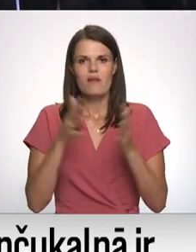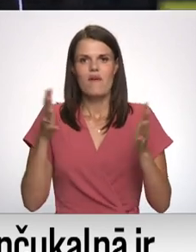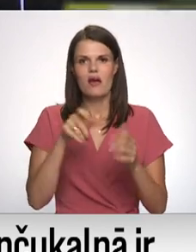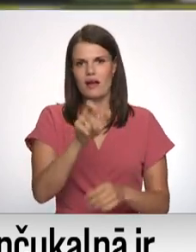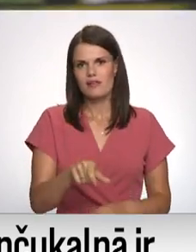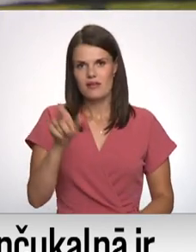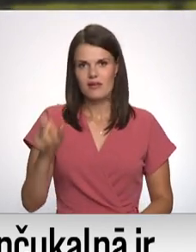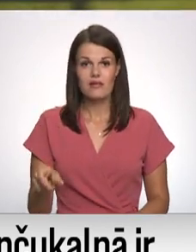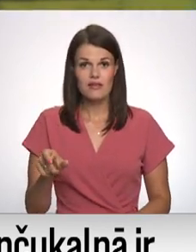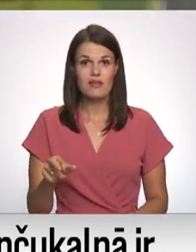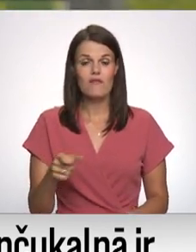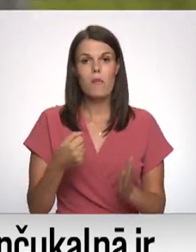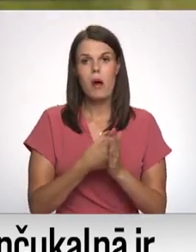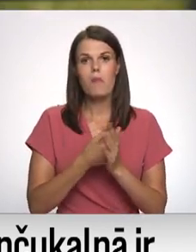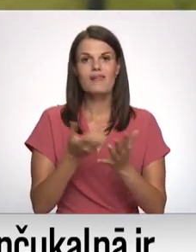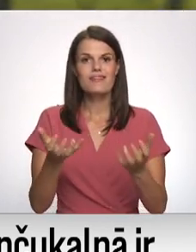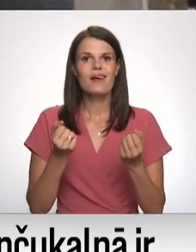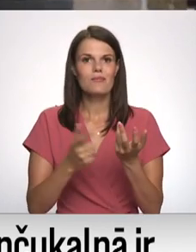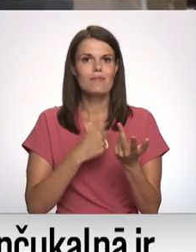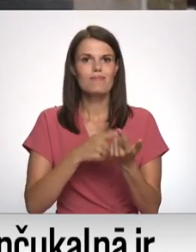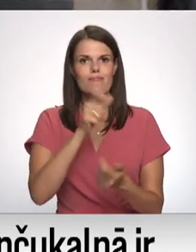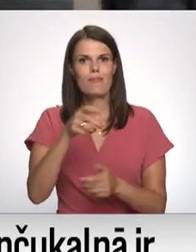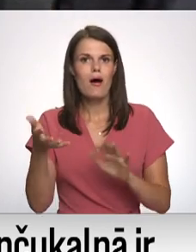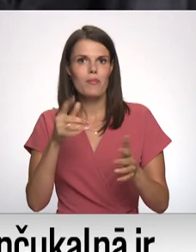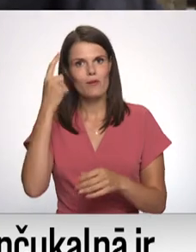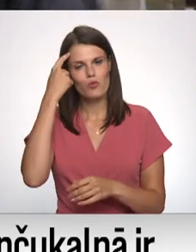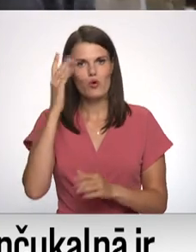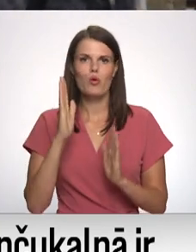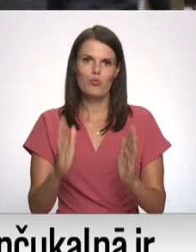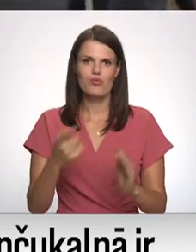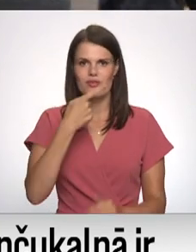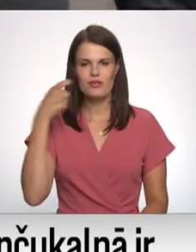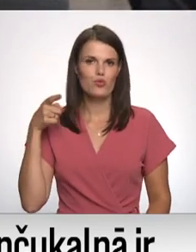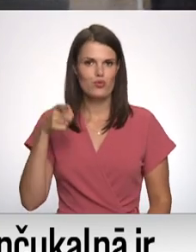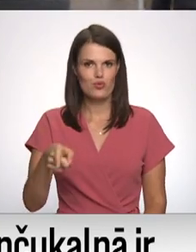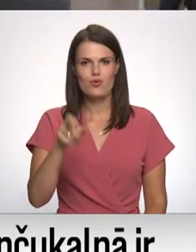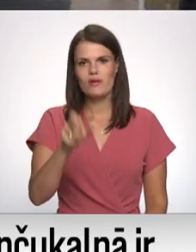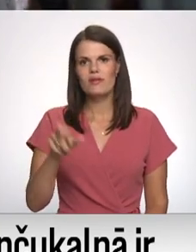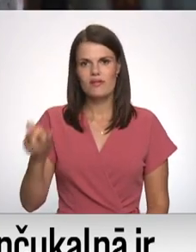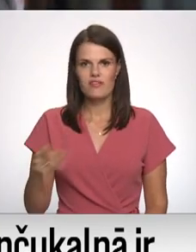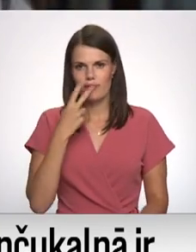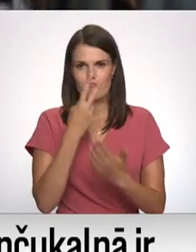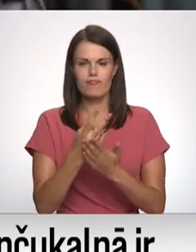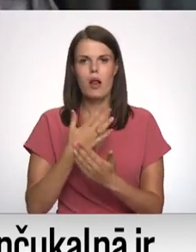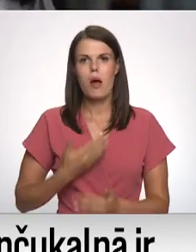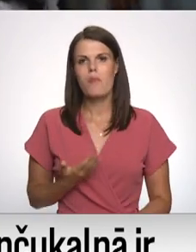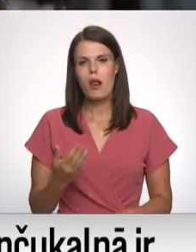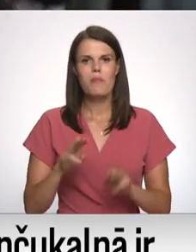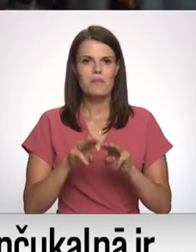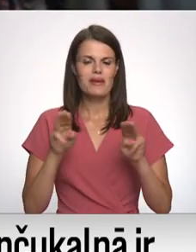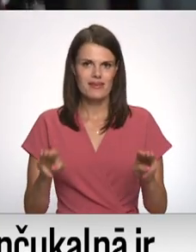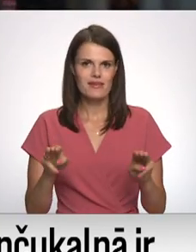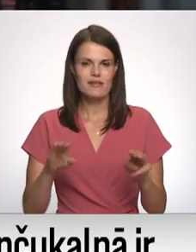iedzīvotāja loks. Potenciālo pabalsta saņēmēju skaits varētu būt apmēram 100 tūkstoši iedzīvotāju, liecina Labklājības ministrijas